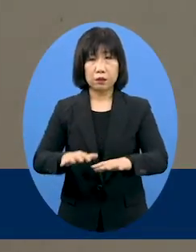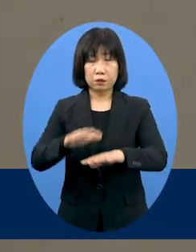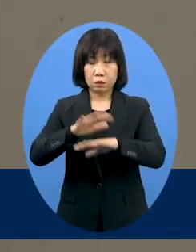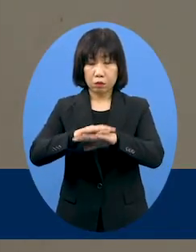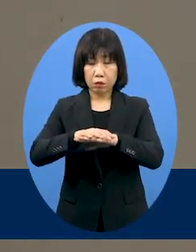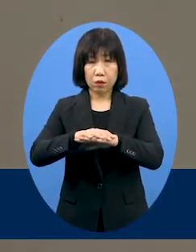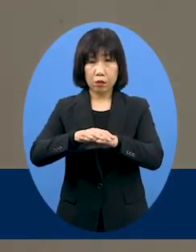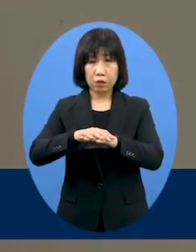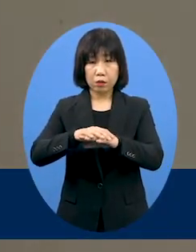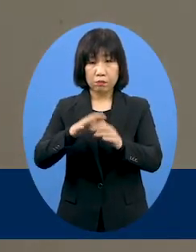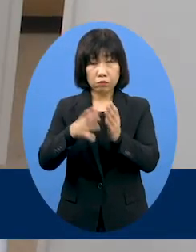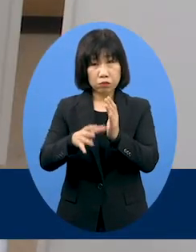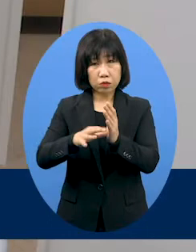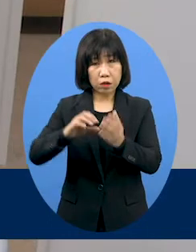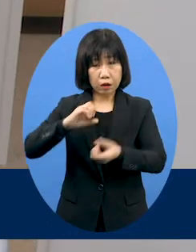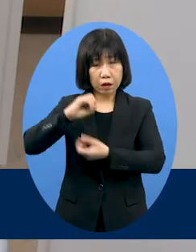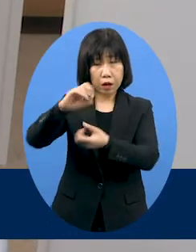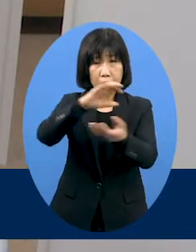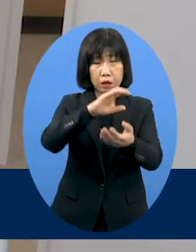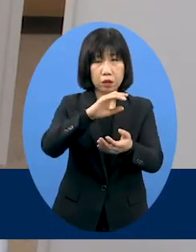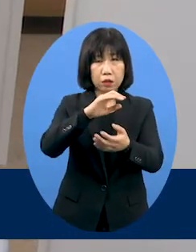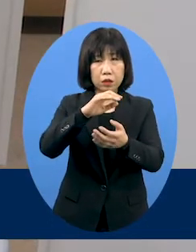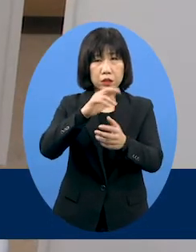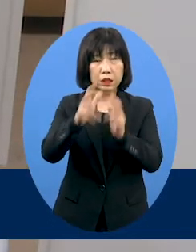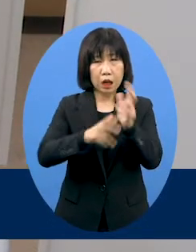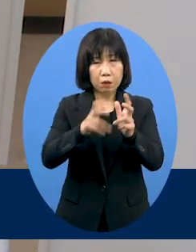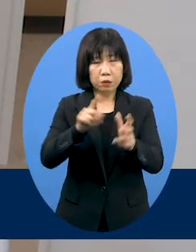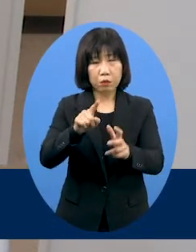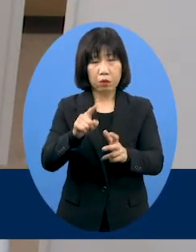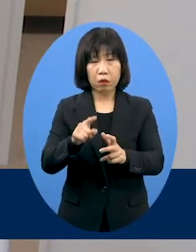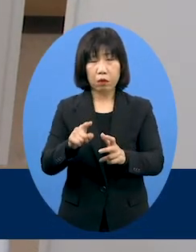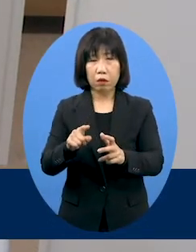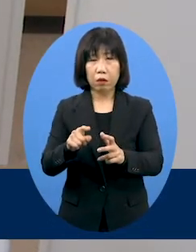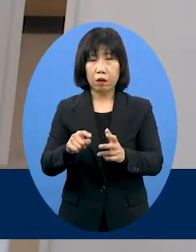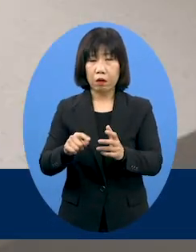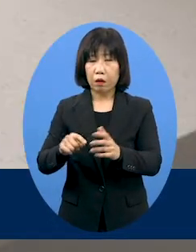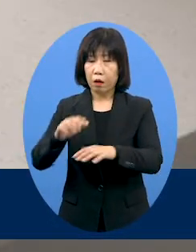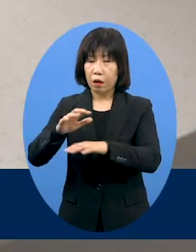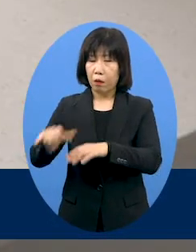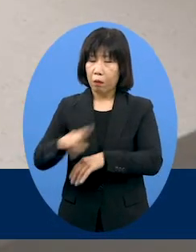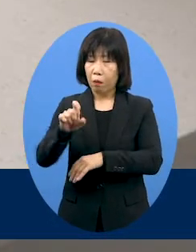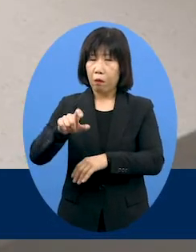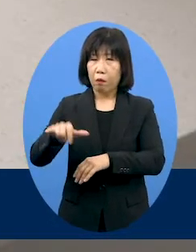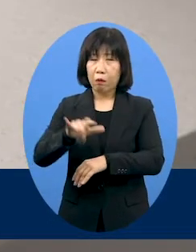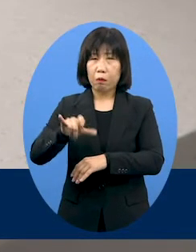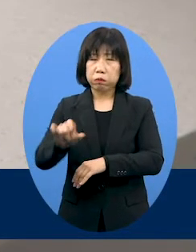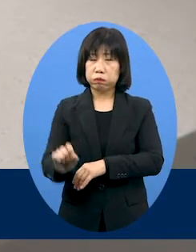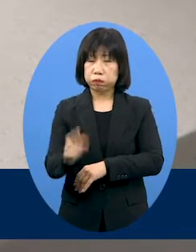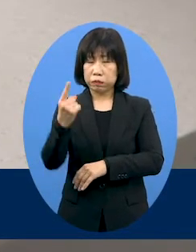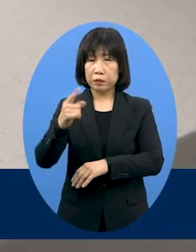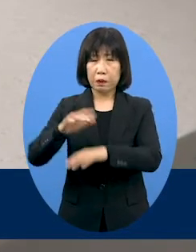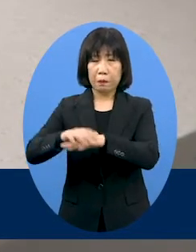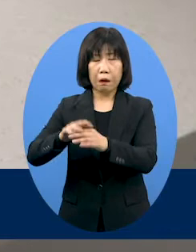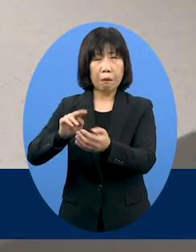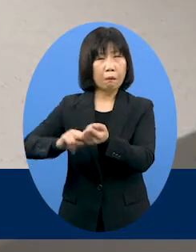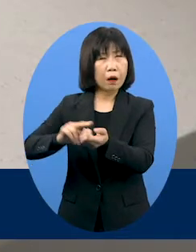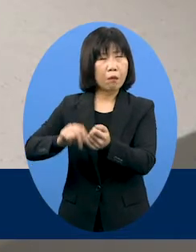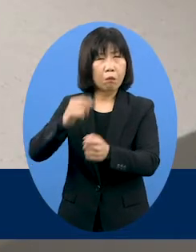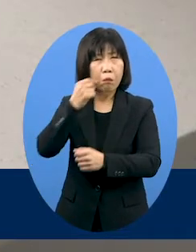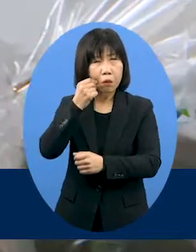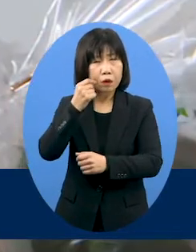농산물 꾸러미 지원사업은 코로나 그로 인해 농산물 소비 감소 등 판로에 어려움을 겪는 농가를 지원하고